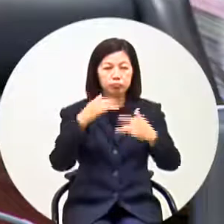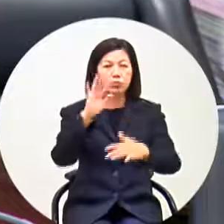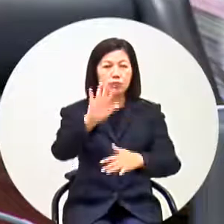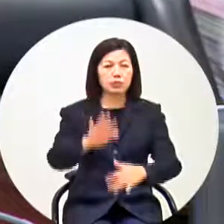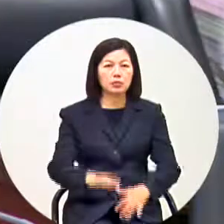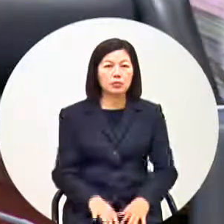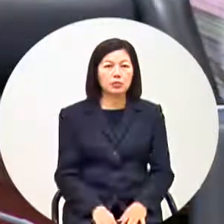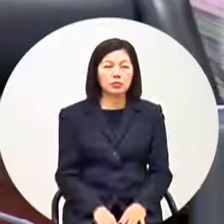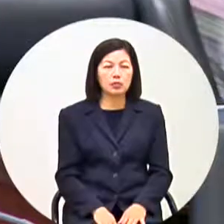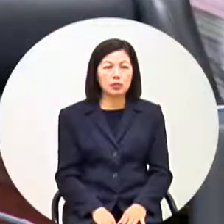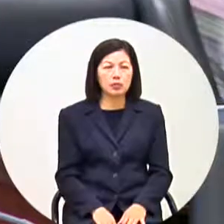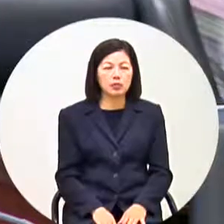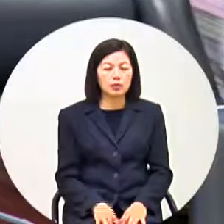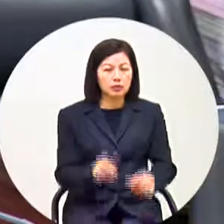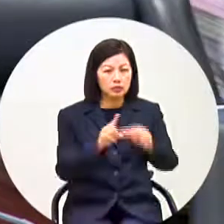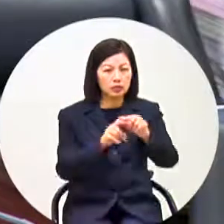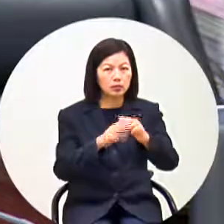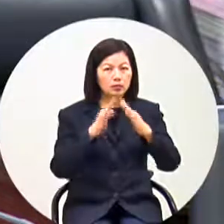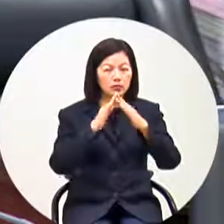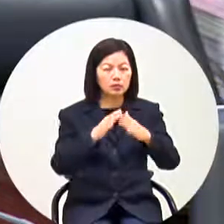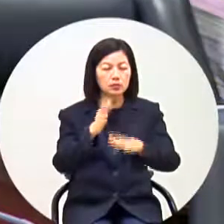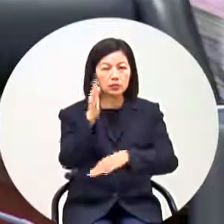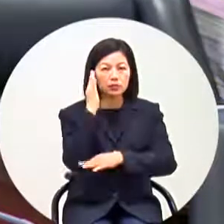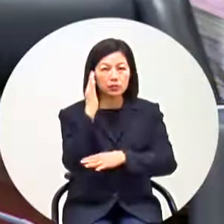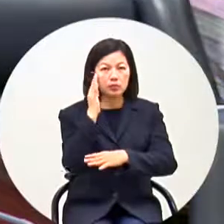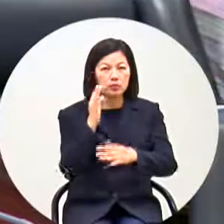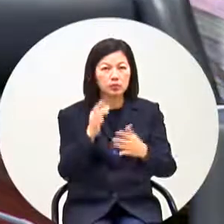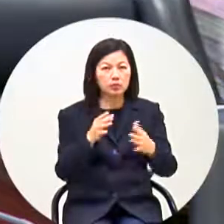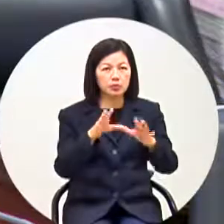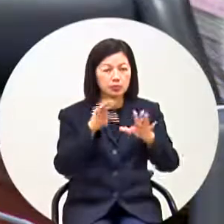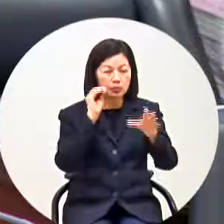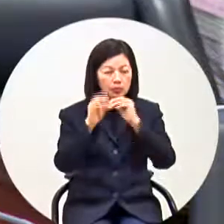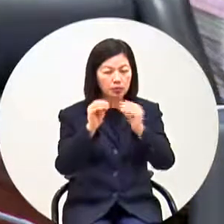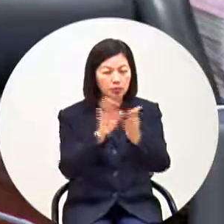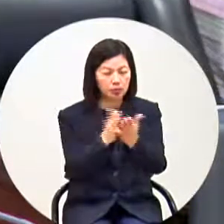哦，它其实有差不多